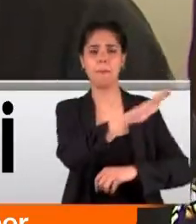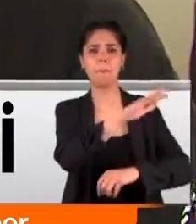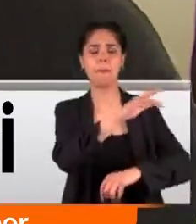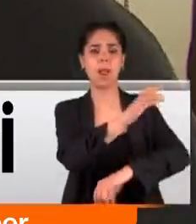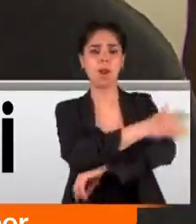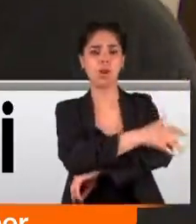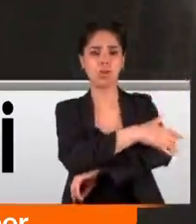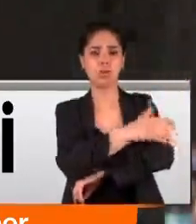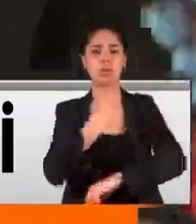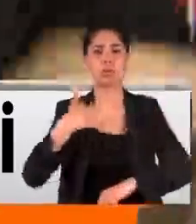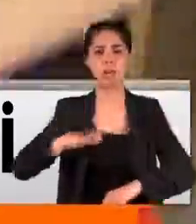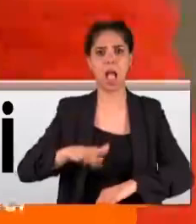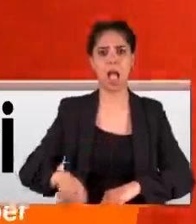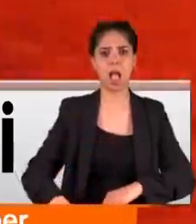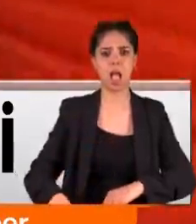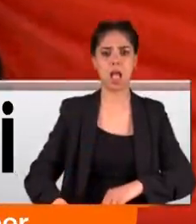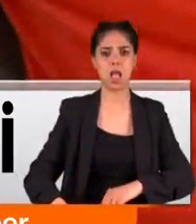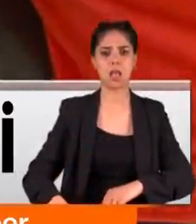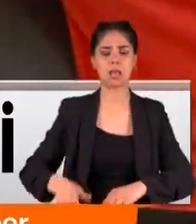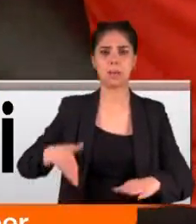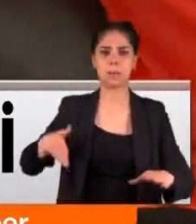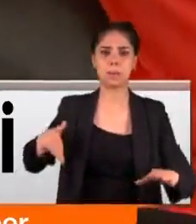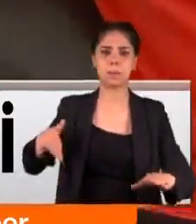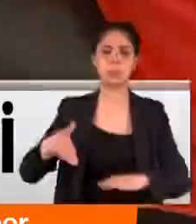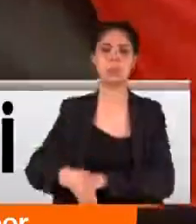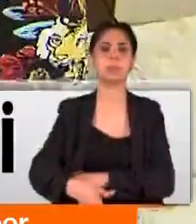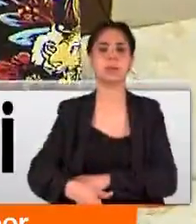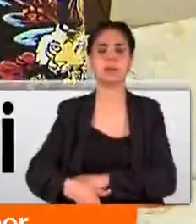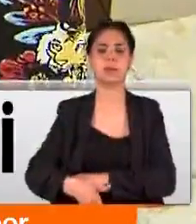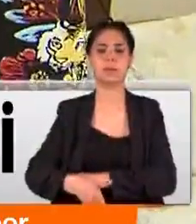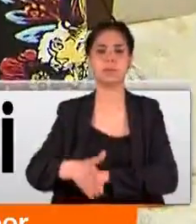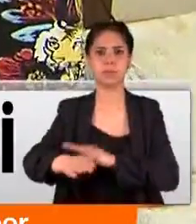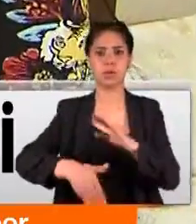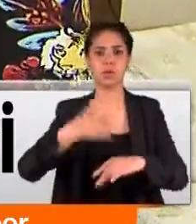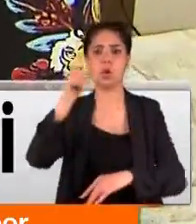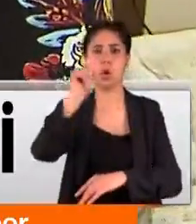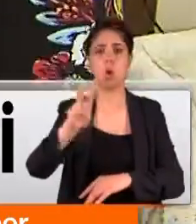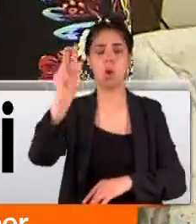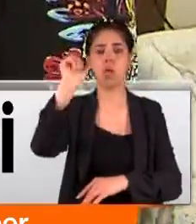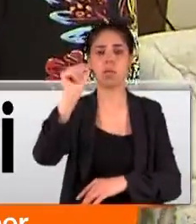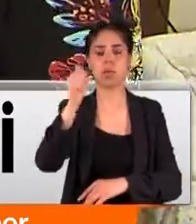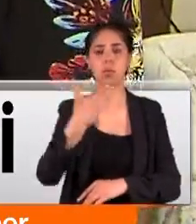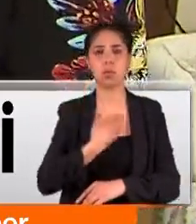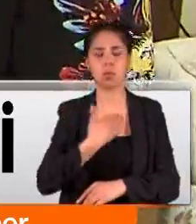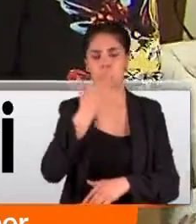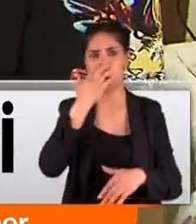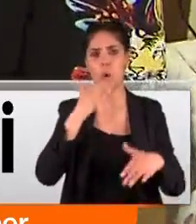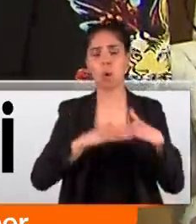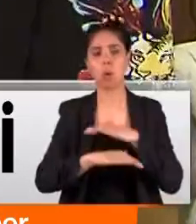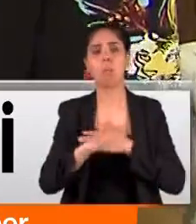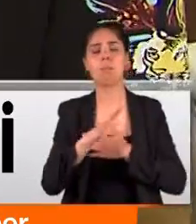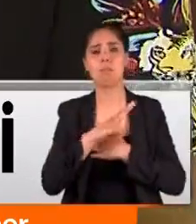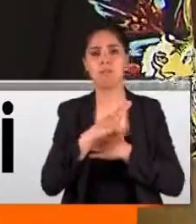bariyerler benim sağ bacağında Bu buradan darbe verdim sonrasında Ben on yedi gün koma